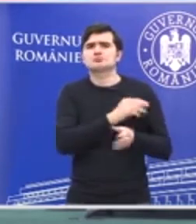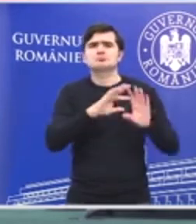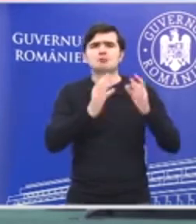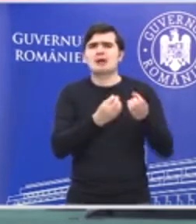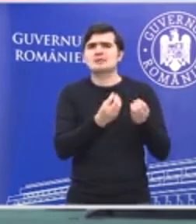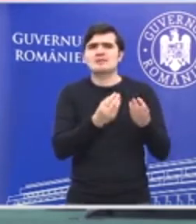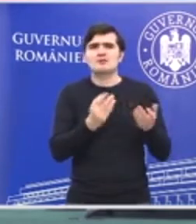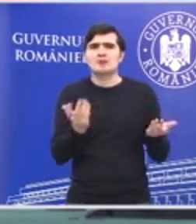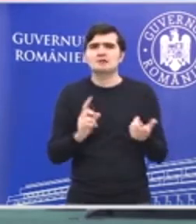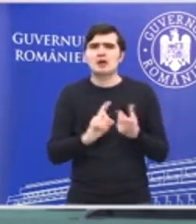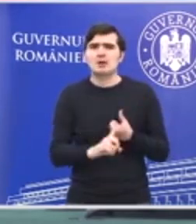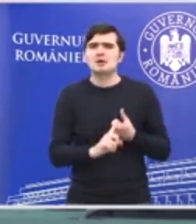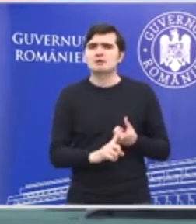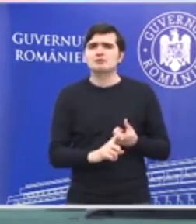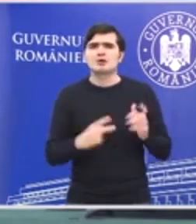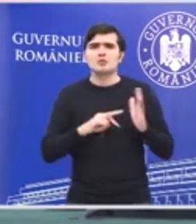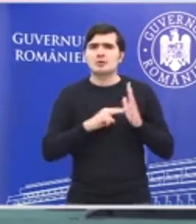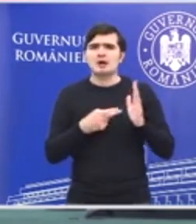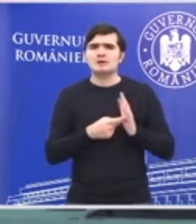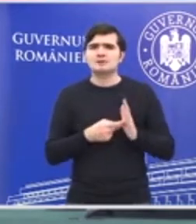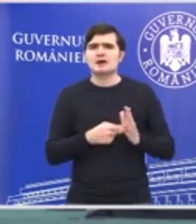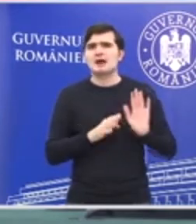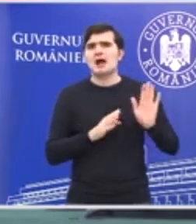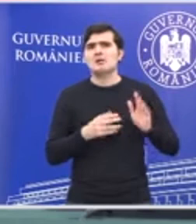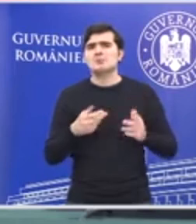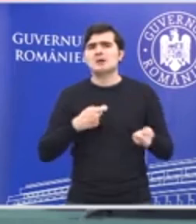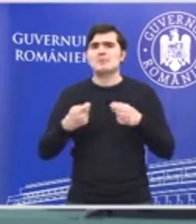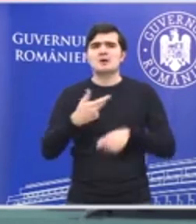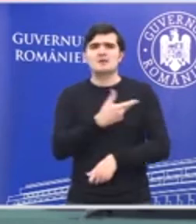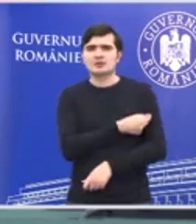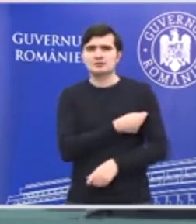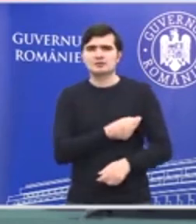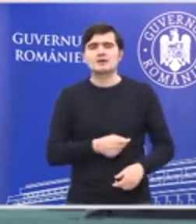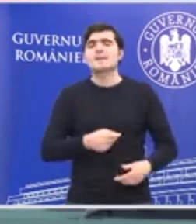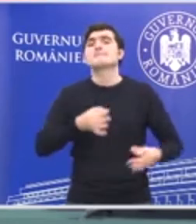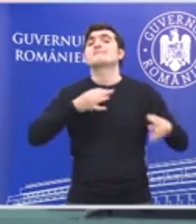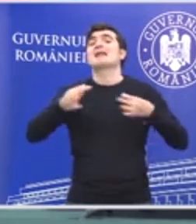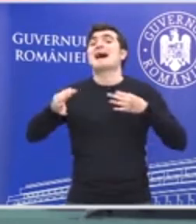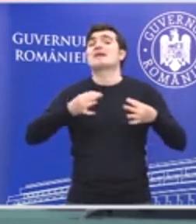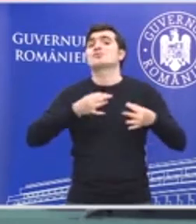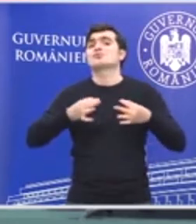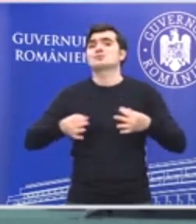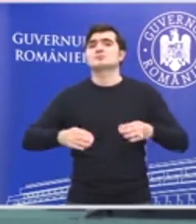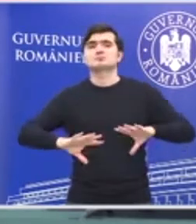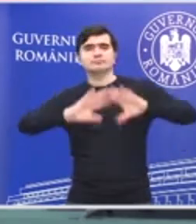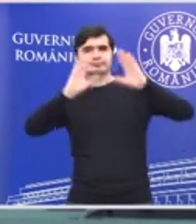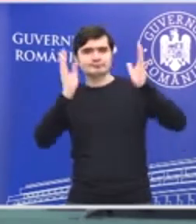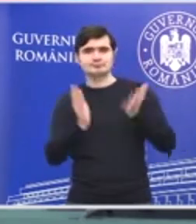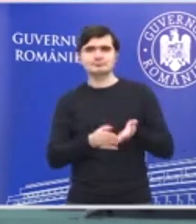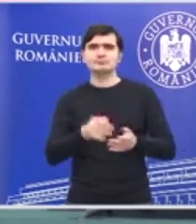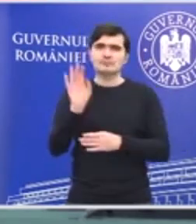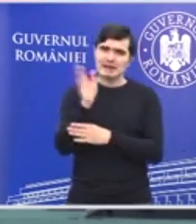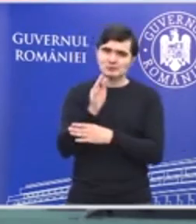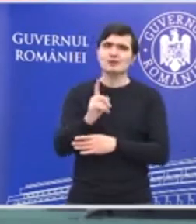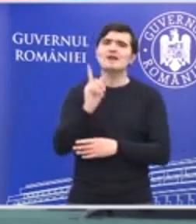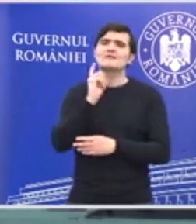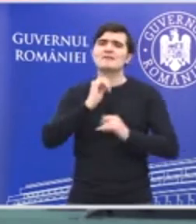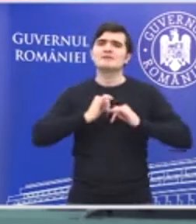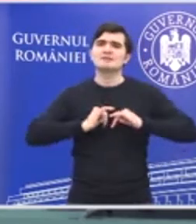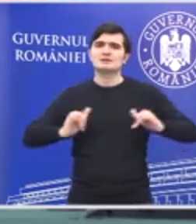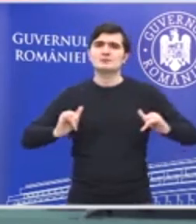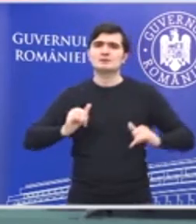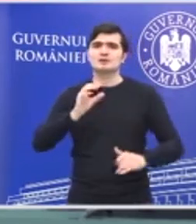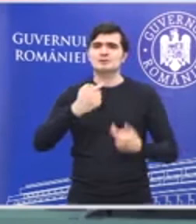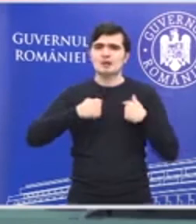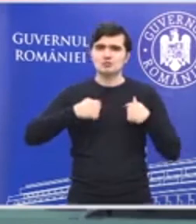detaliile care țin de organizarea efectivă a campaniei de vaccinare. Dar planul, cadrul, la nivel național, va fi elaborat de către